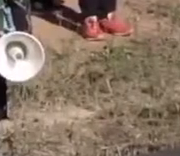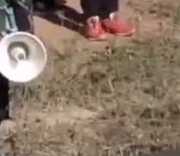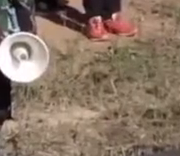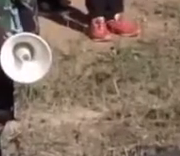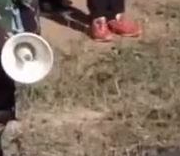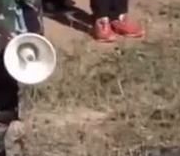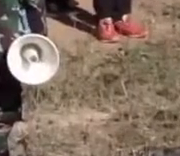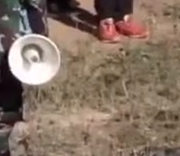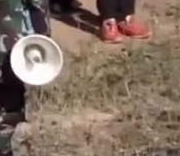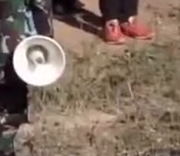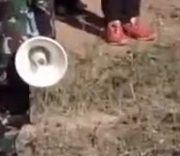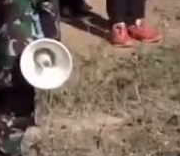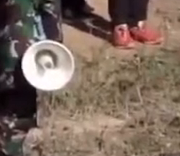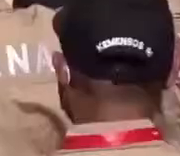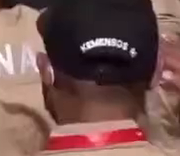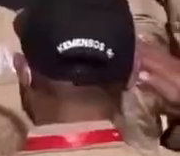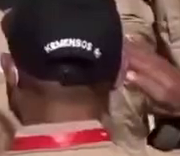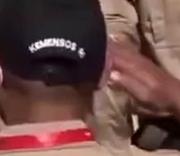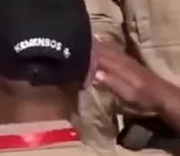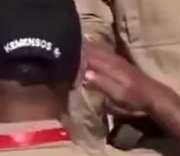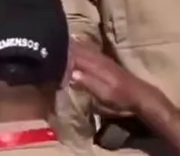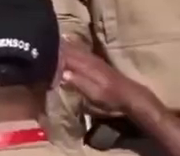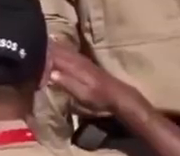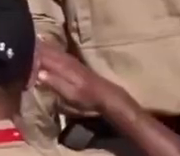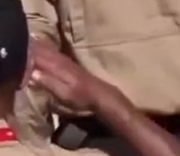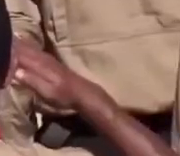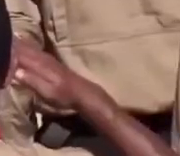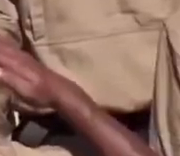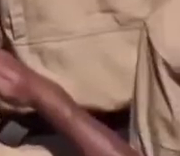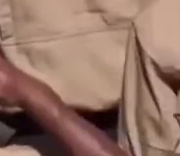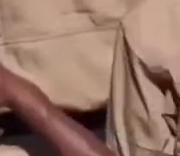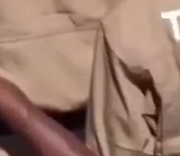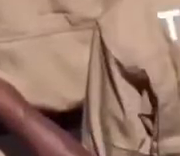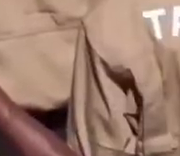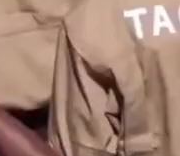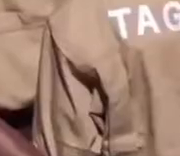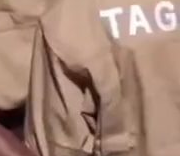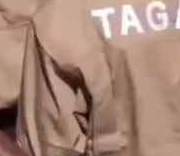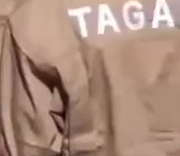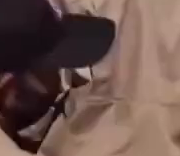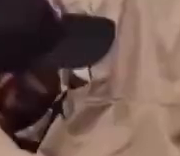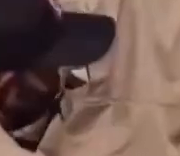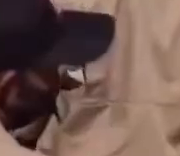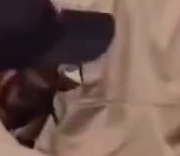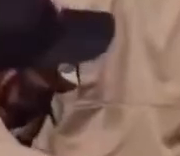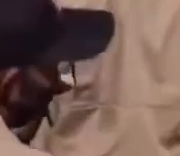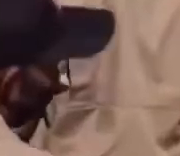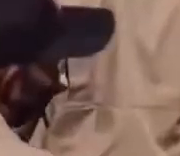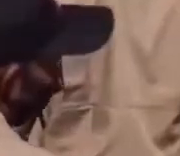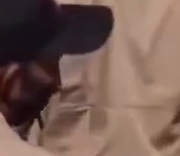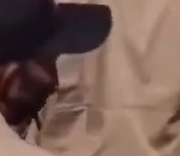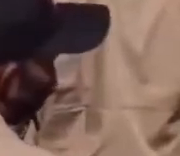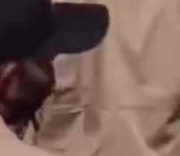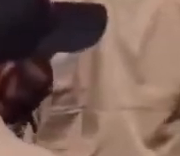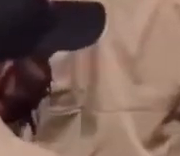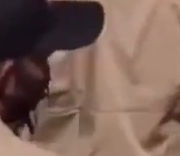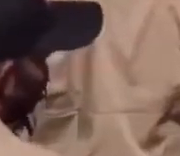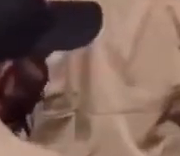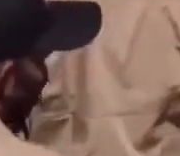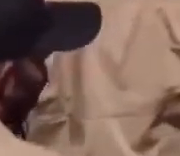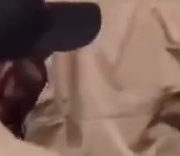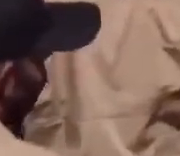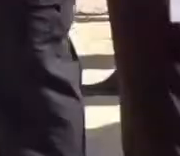sebagai pelaksananya. Terus nanti setelah mereka beberapa bulan melalui seleksi, itu